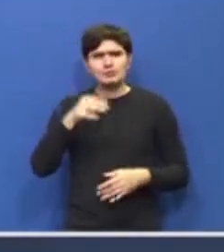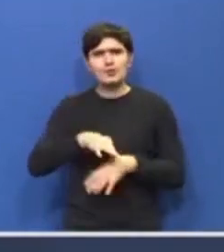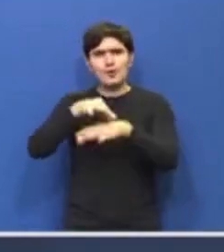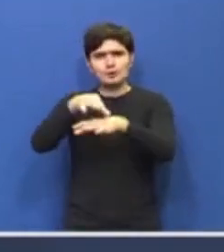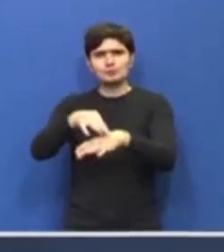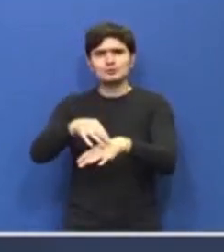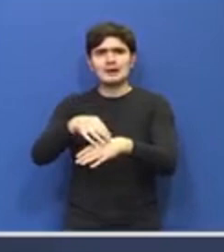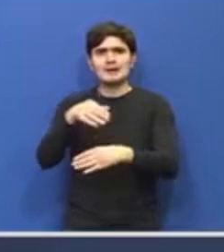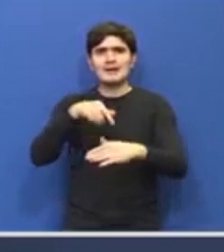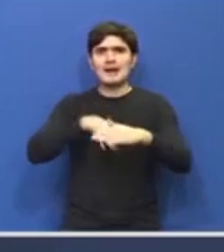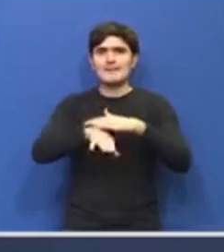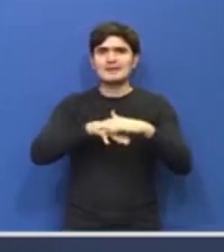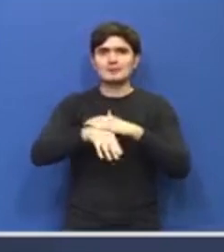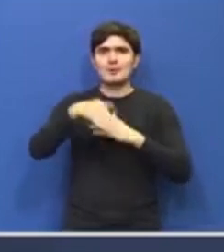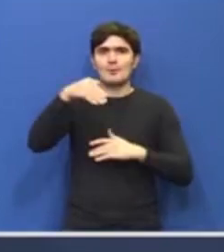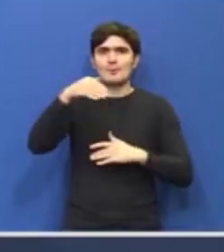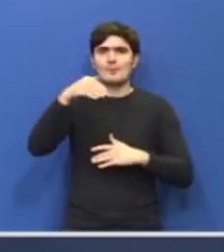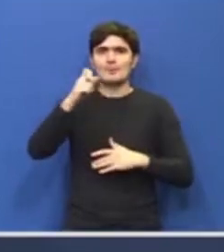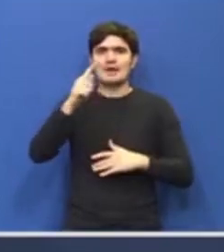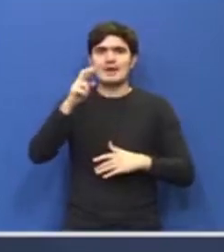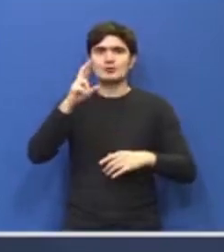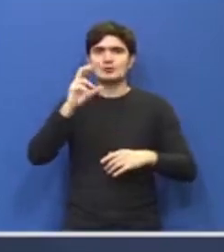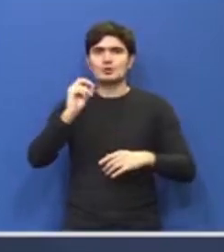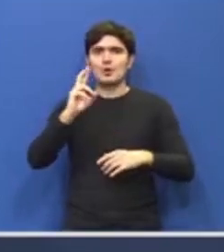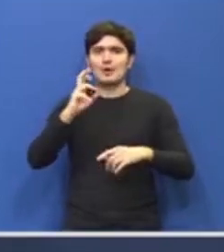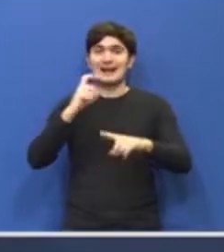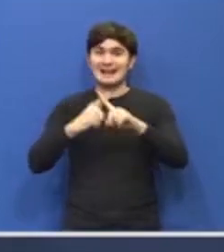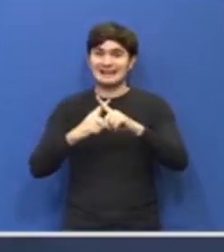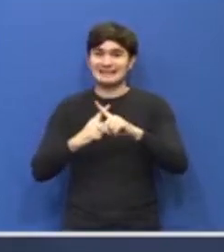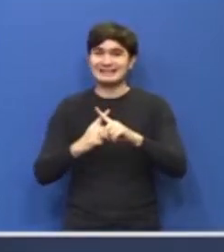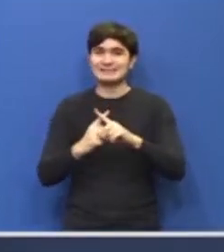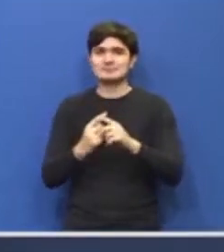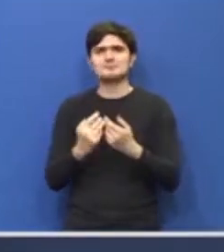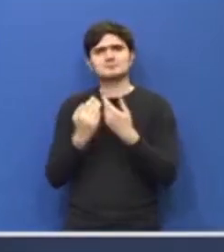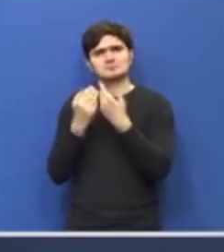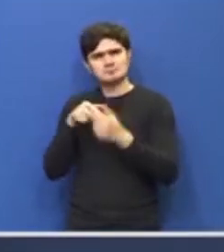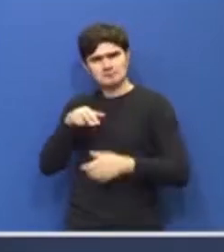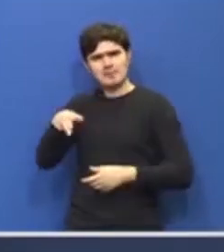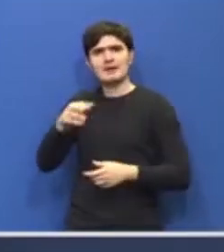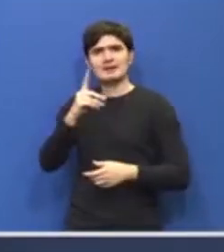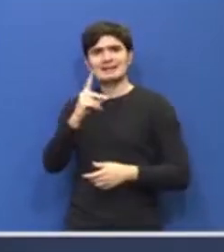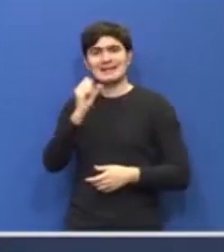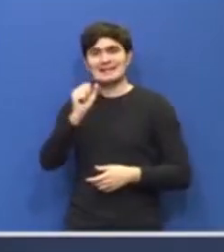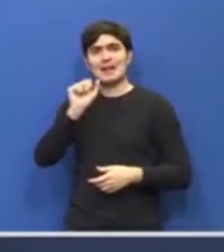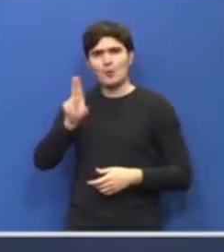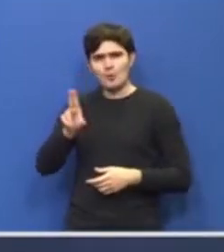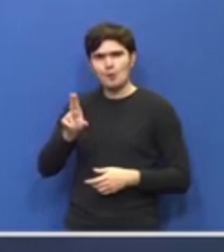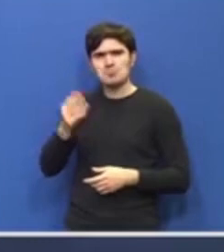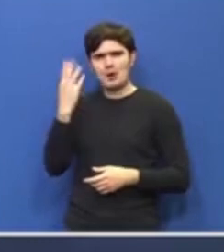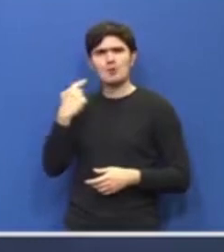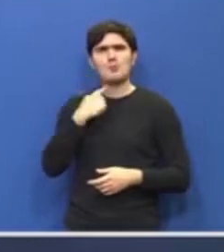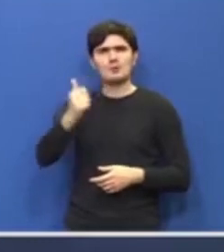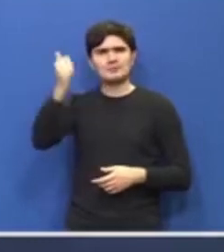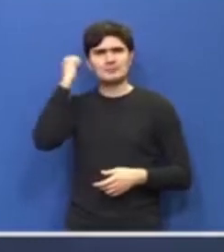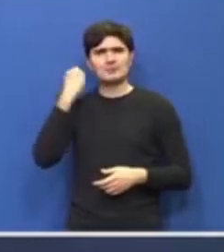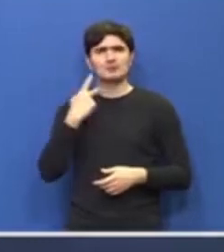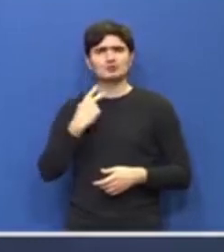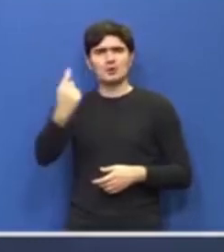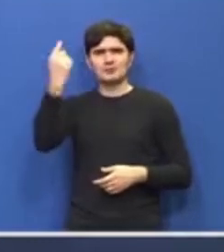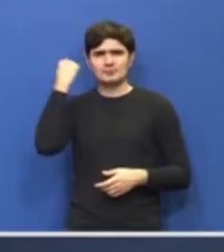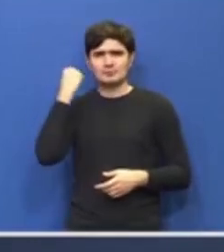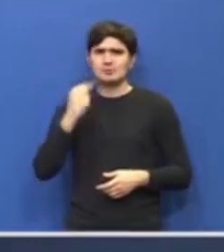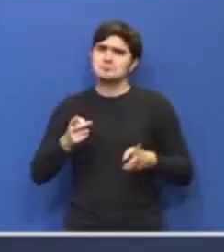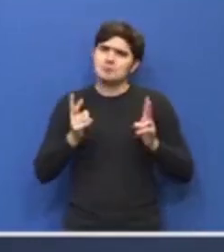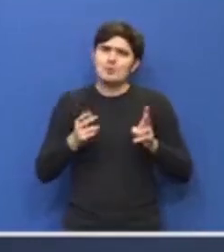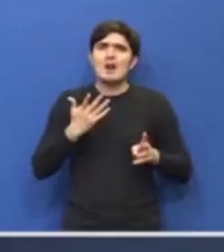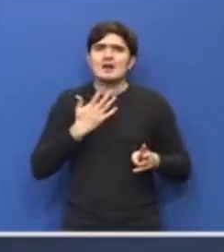că conducerea Metrorex s-a adresat către DSU acum o săptămână sau două. Evident,